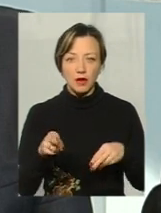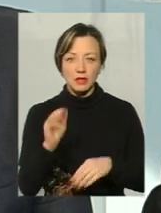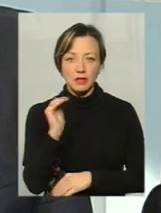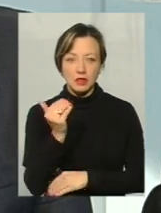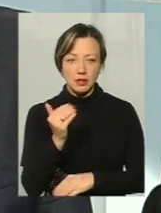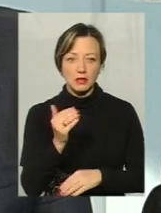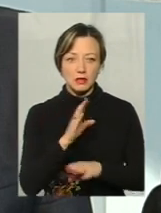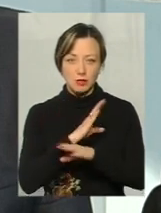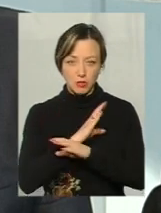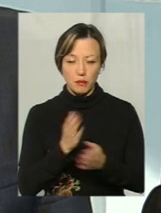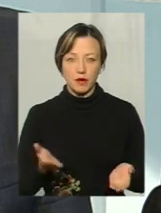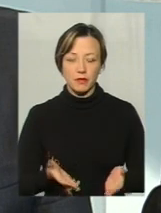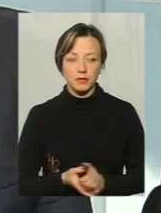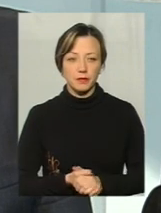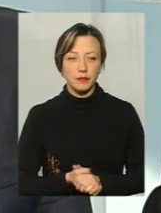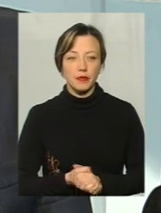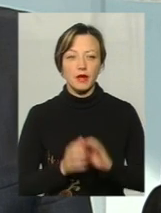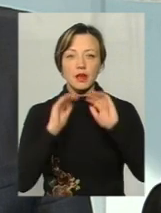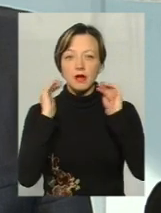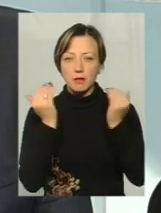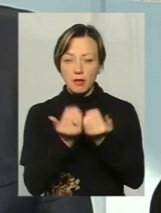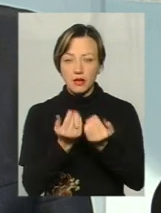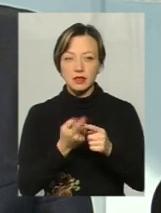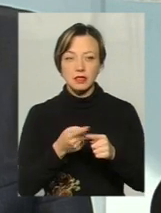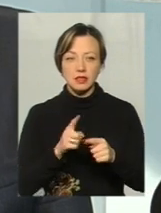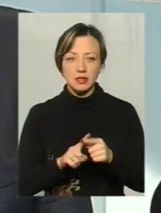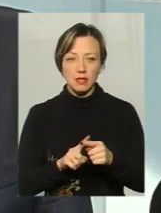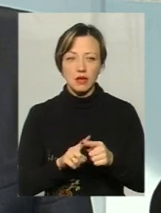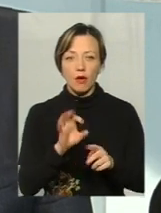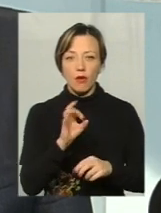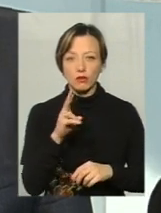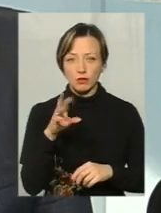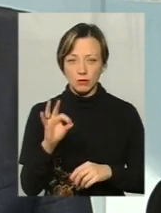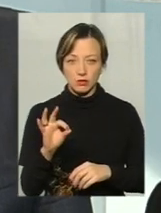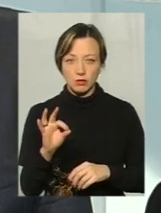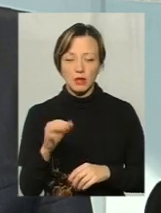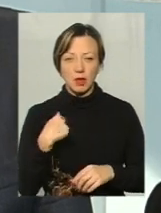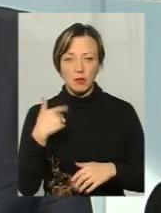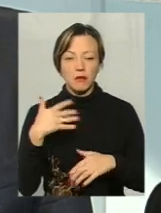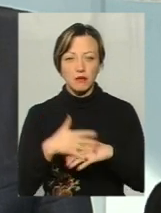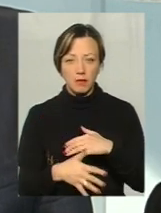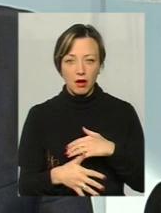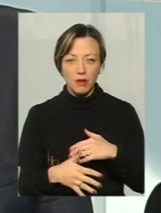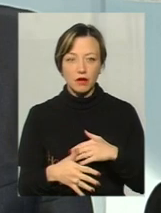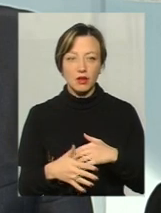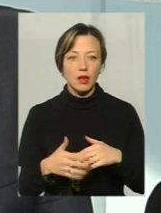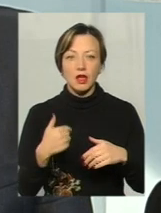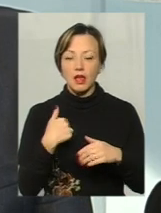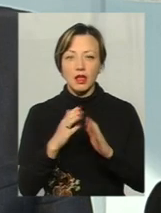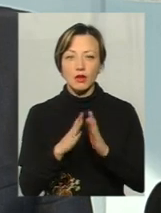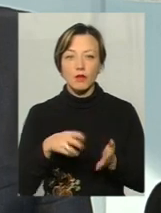дитина помирає. Це реанімація. І це, звісно, онкологія. Я розумію, що є, я не